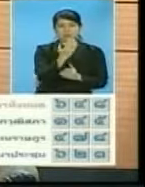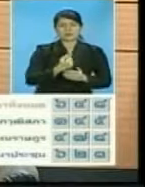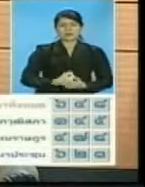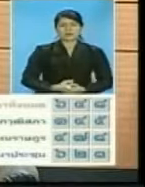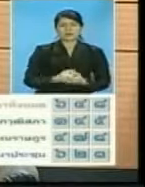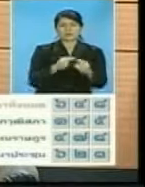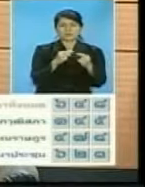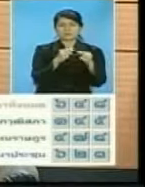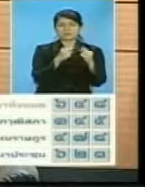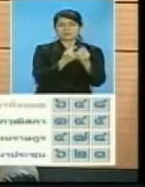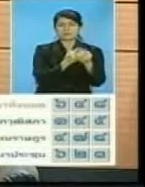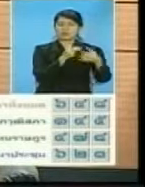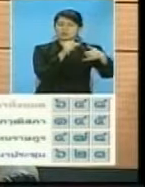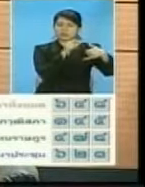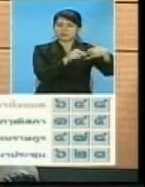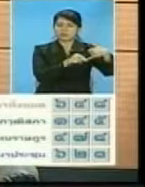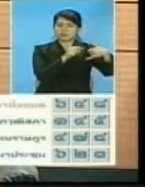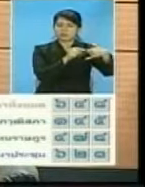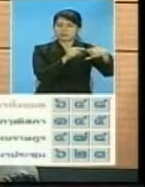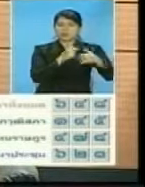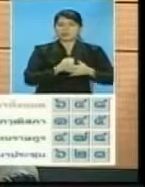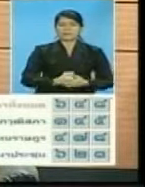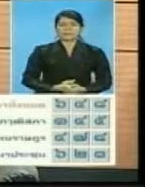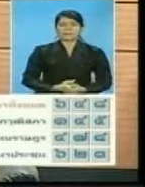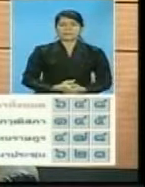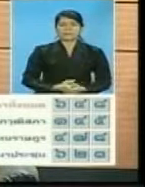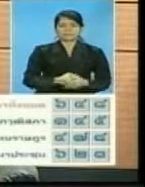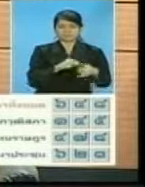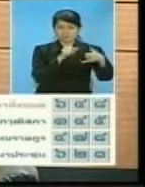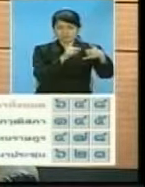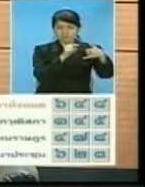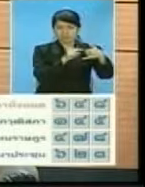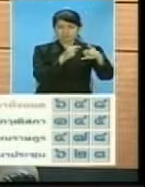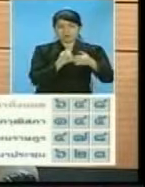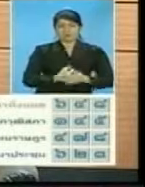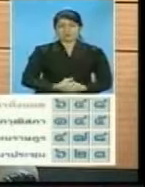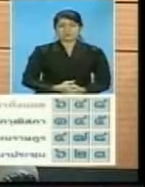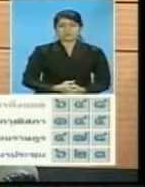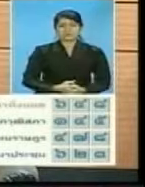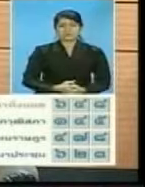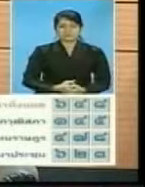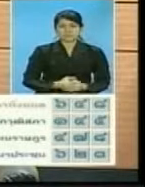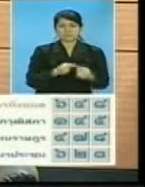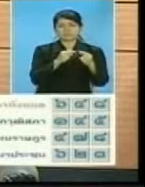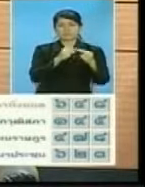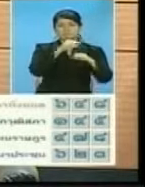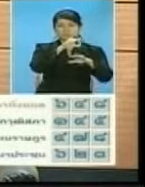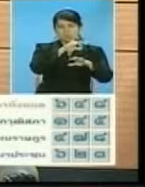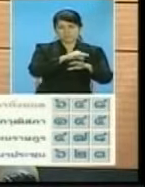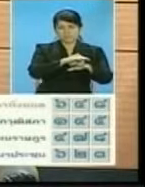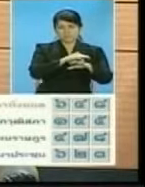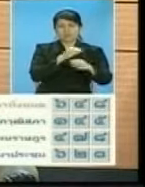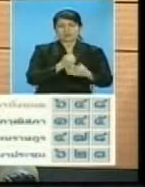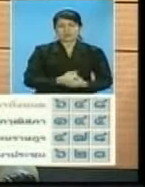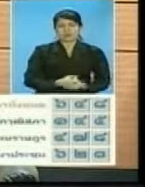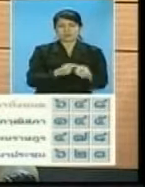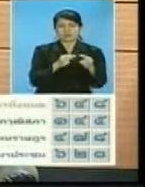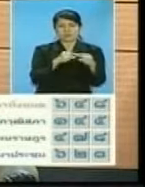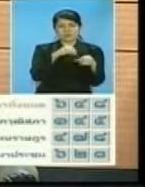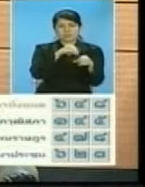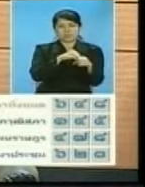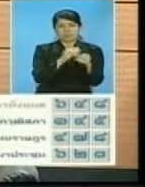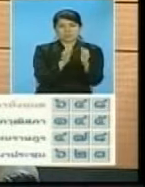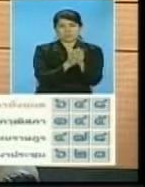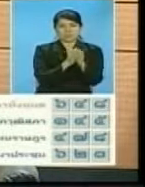กหรือมีความสำคัญมากครับเป็นสมาชิกหรือดำรงตำแหน่งใดในพรรค